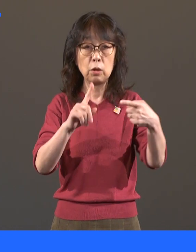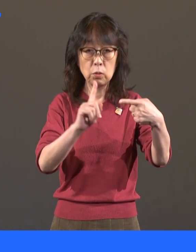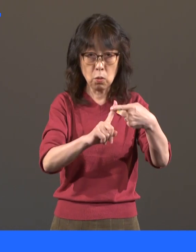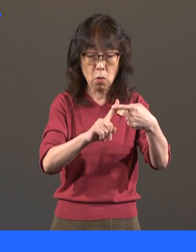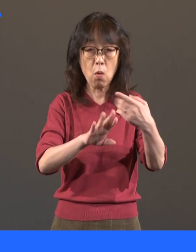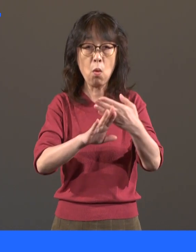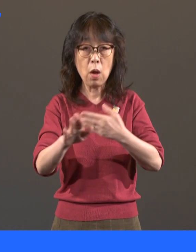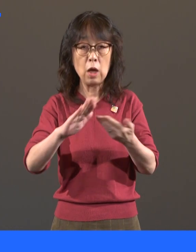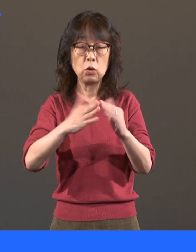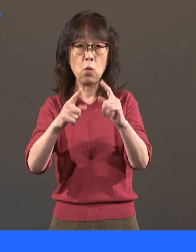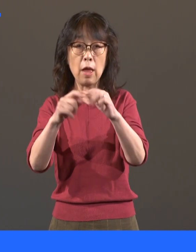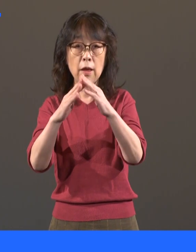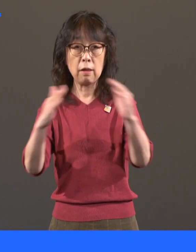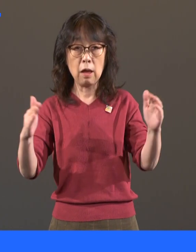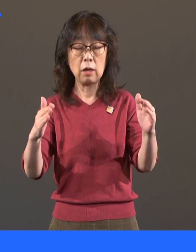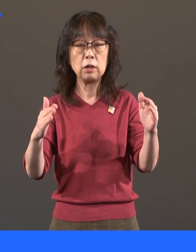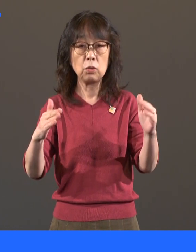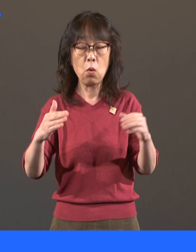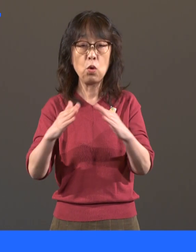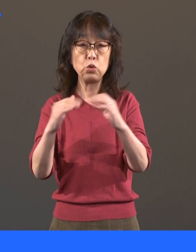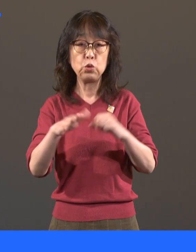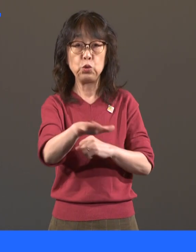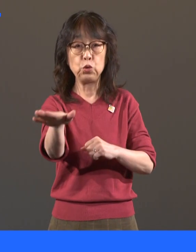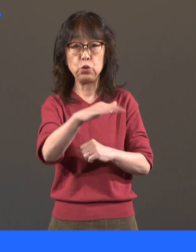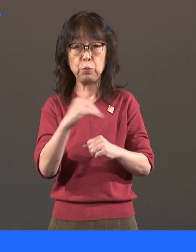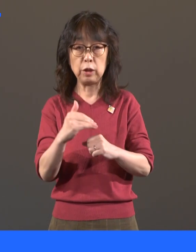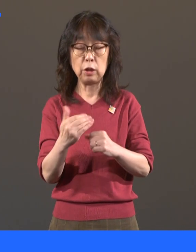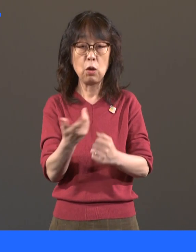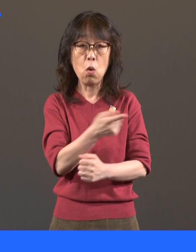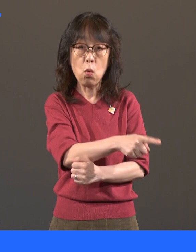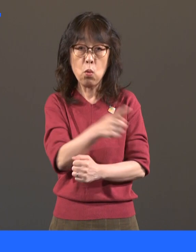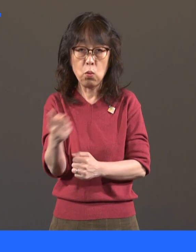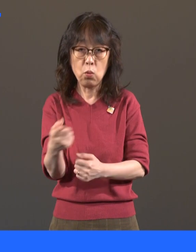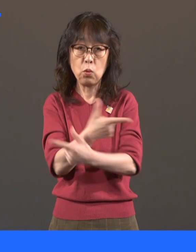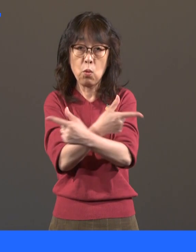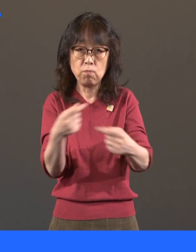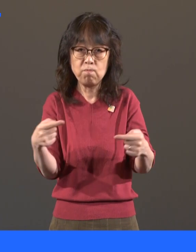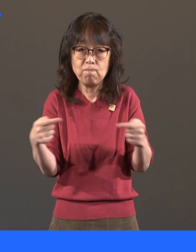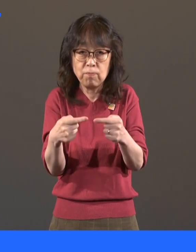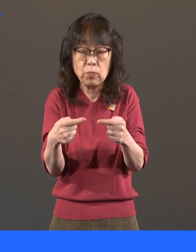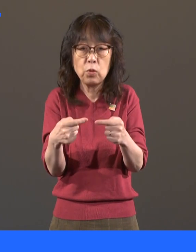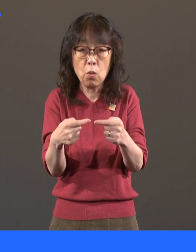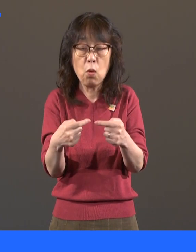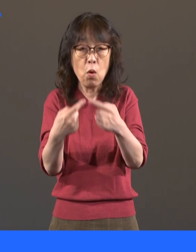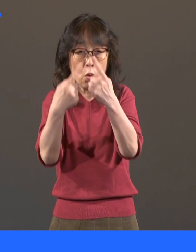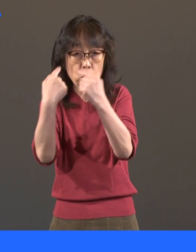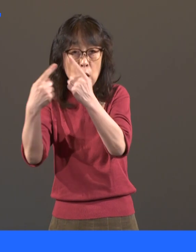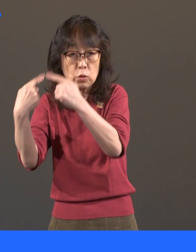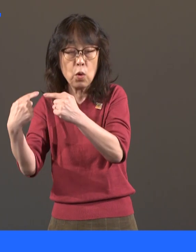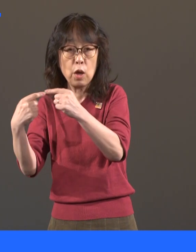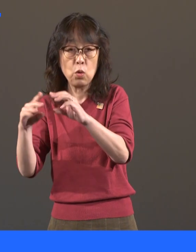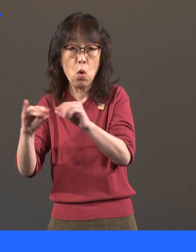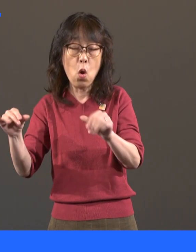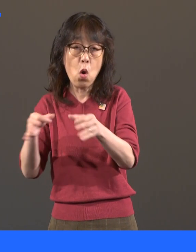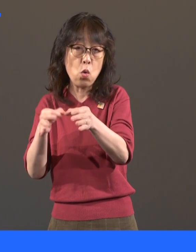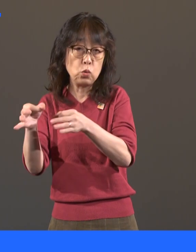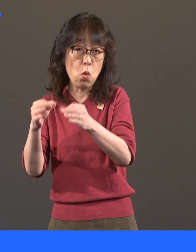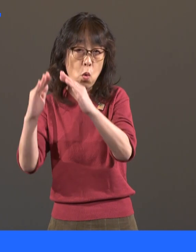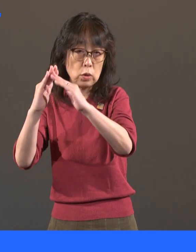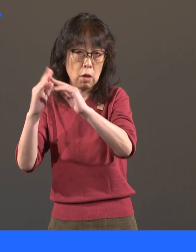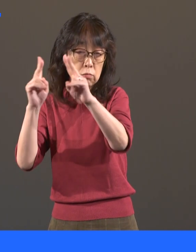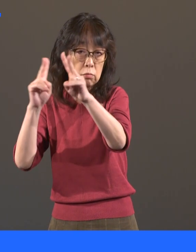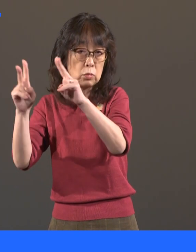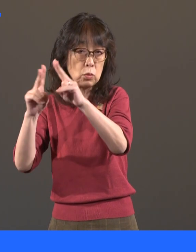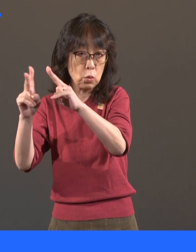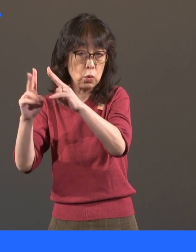町内会地域住民双方とより密接なつわりを持つ個々の不動産事業者の皆様とも連携を強化